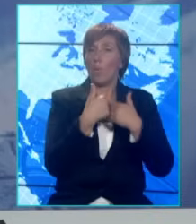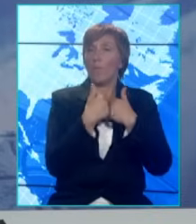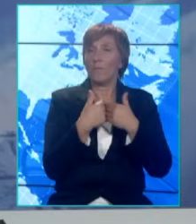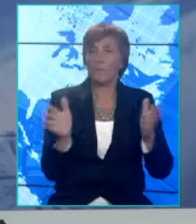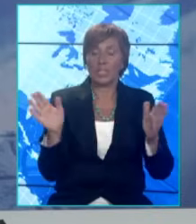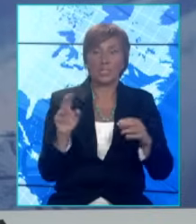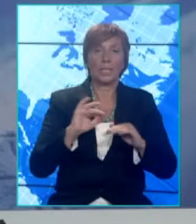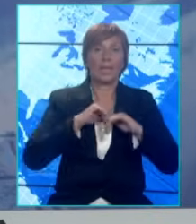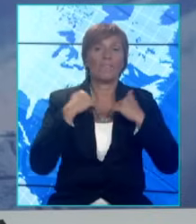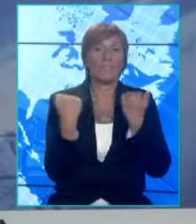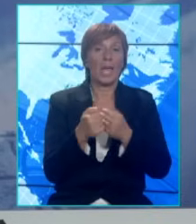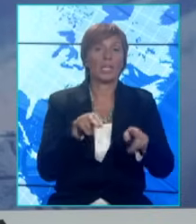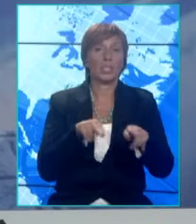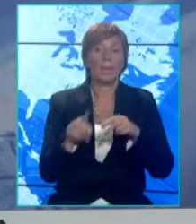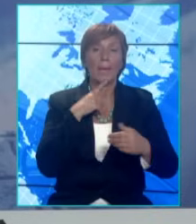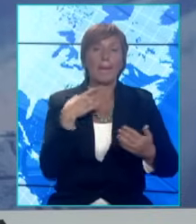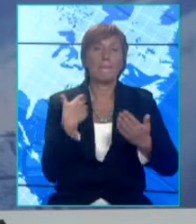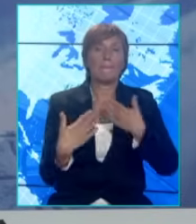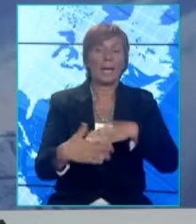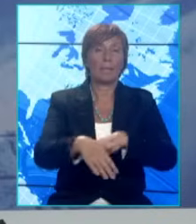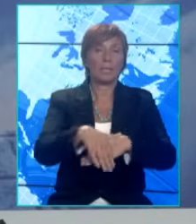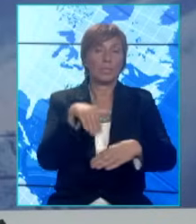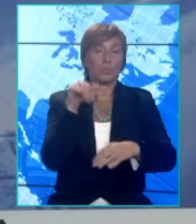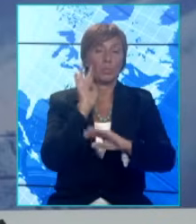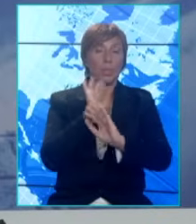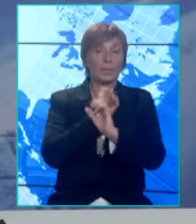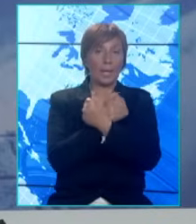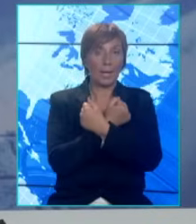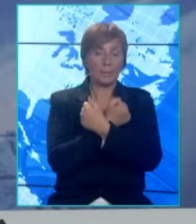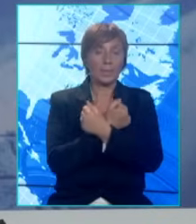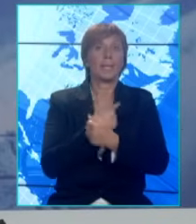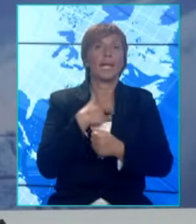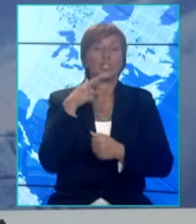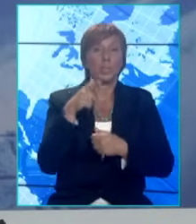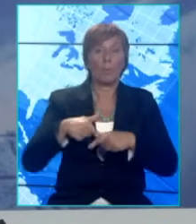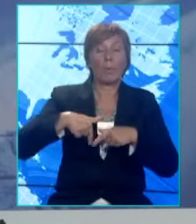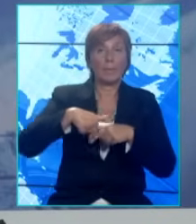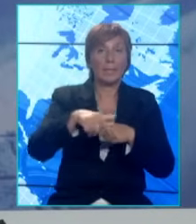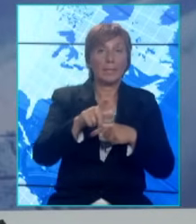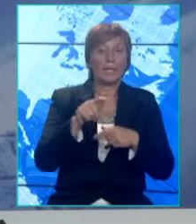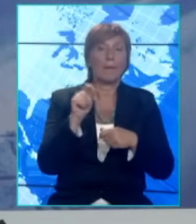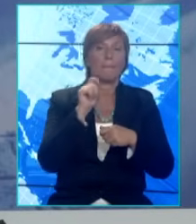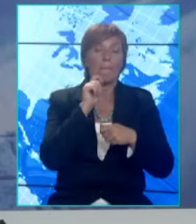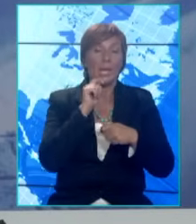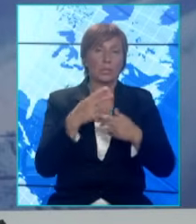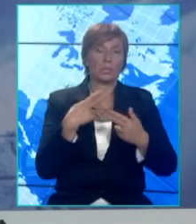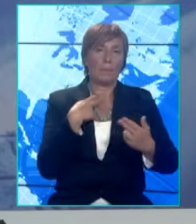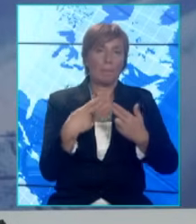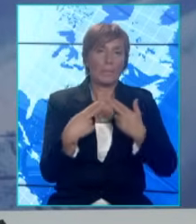većini vijeća ministara i u parlamentarnoj većini parlamentarne skupštine Bosne i Hercegovine, da ćemo tijekom mađarskog predsjedanja, što je